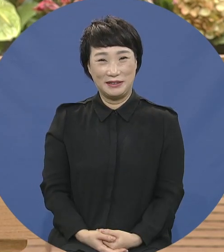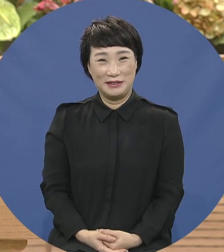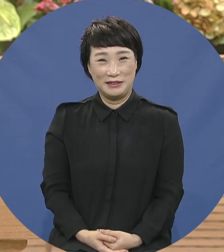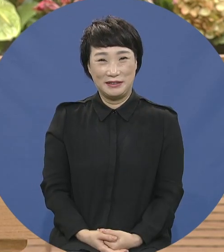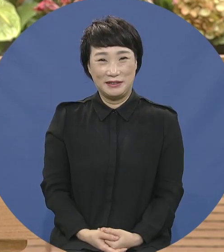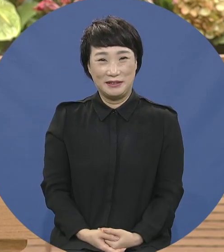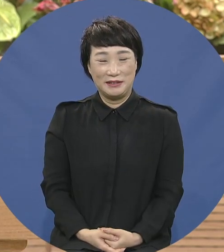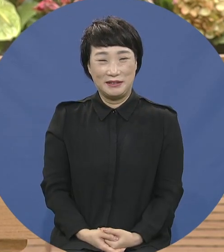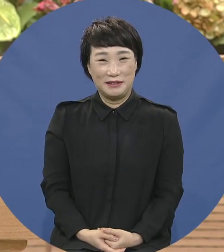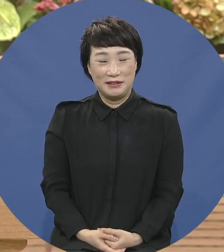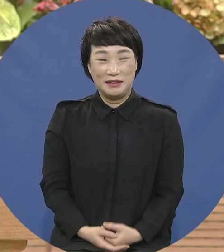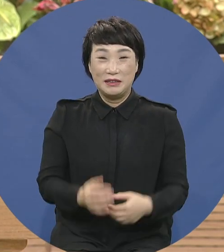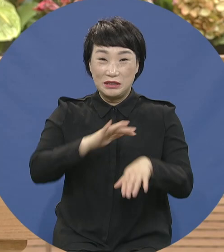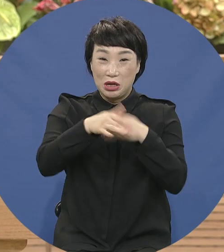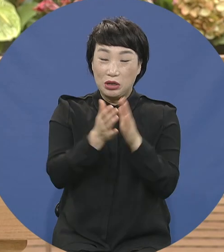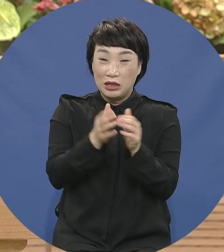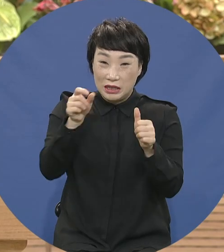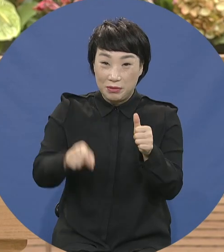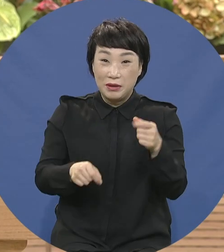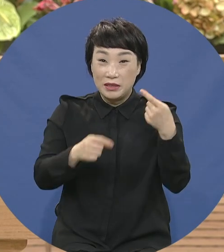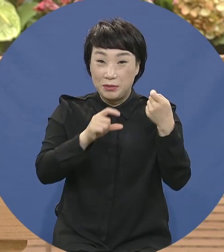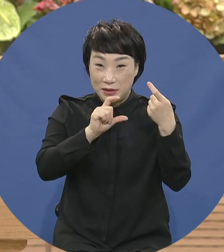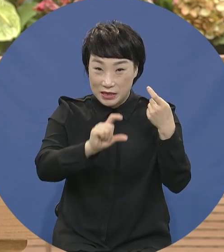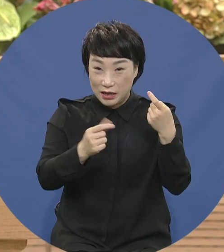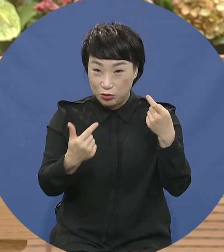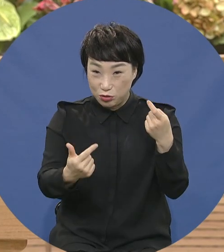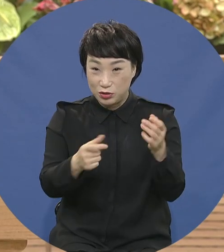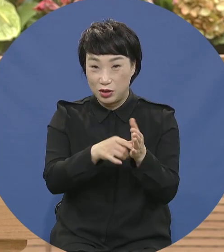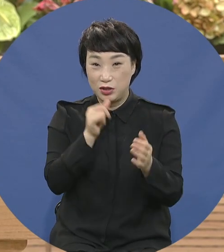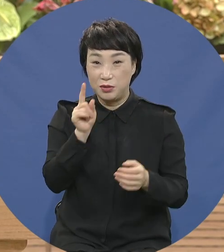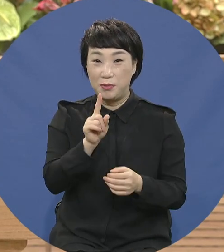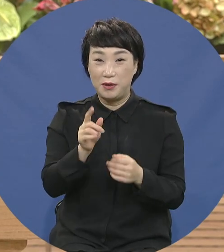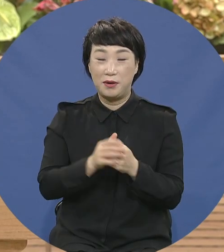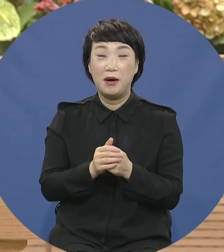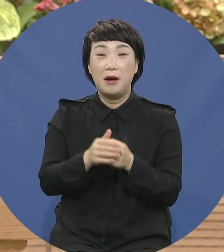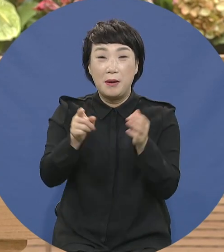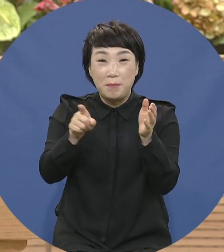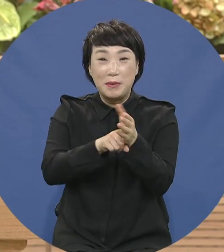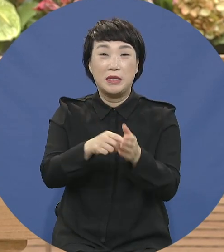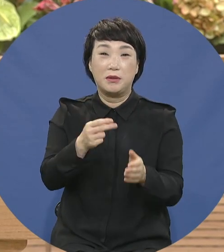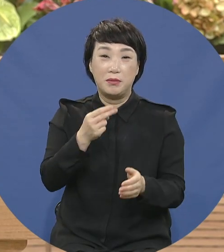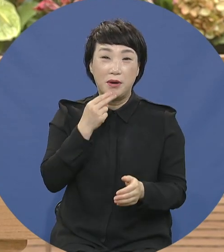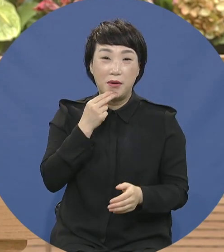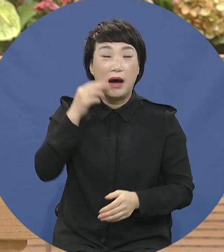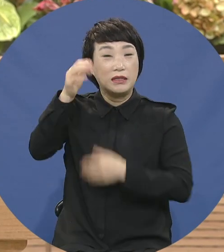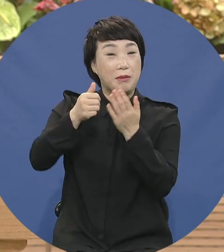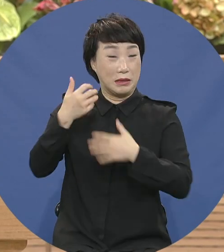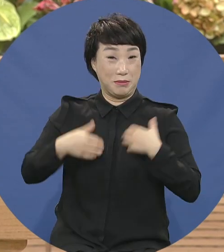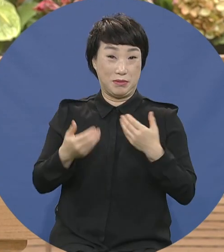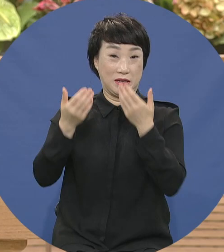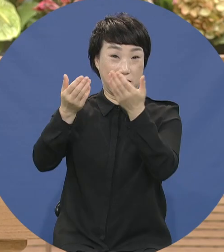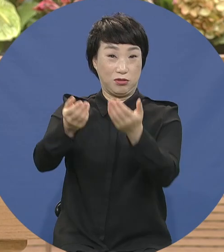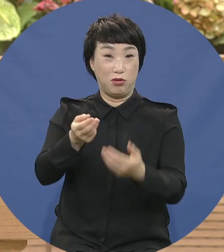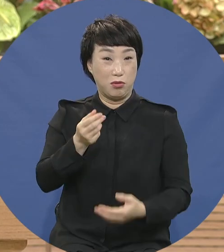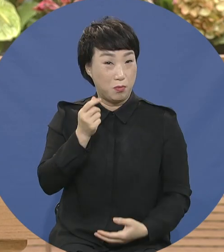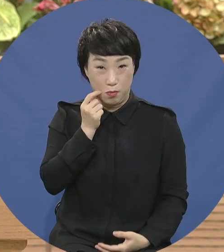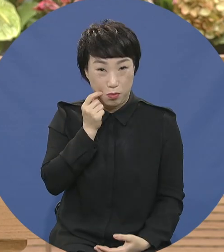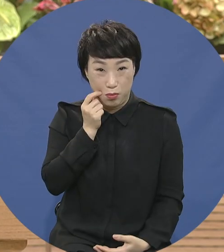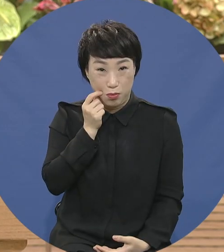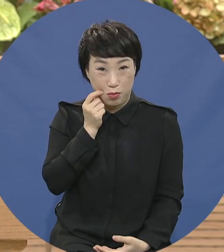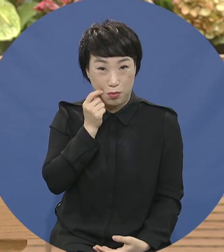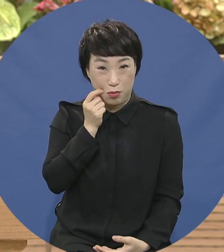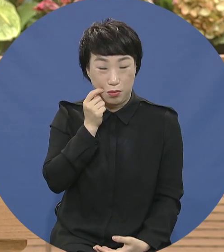예, 히브리서 11장 6절에 믿음이 없이는 기쁘시게